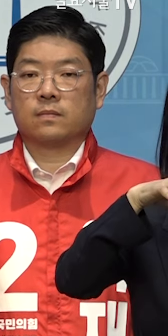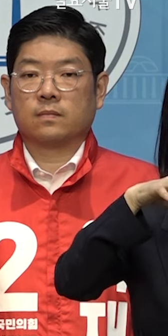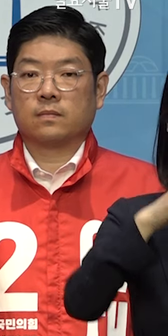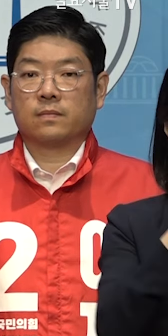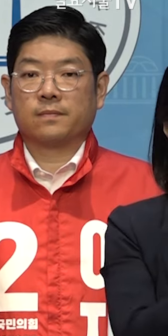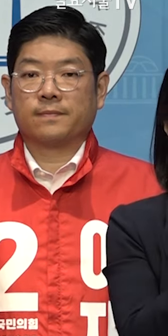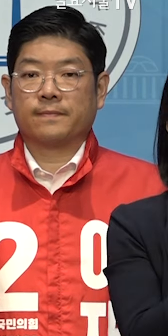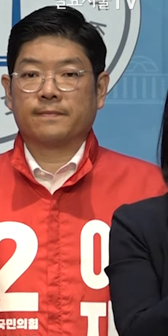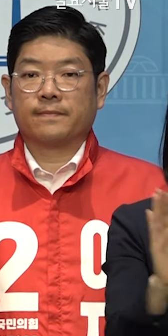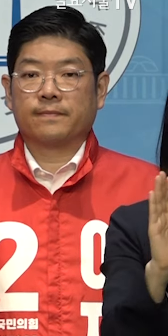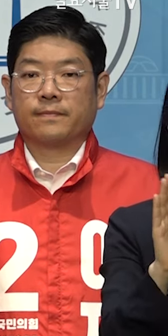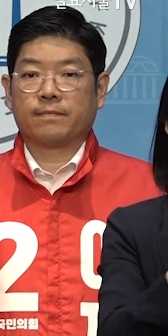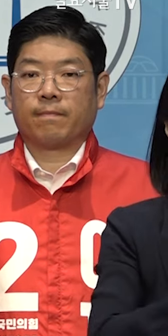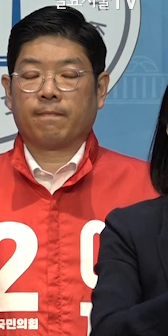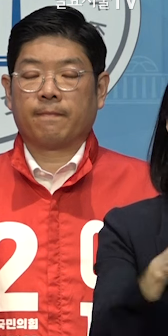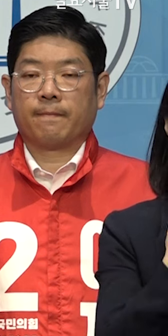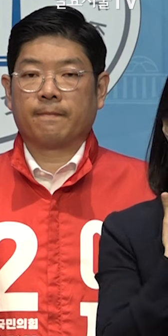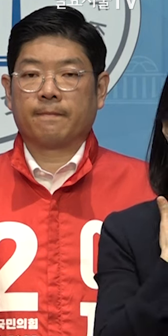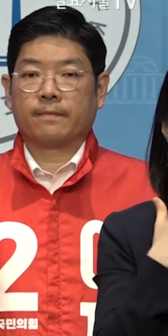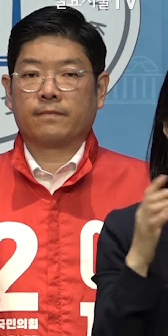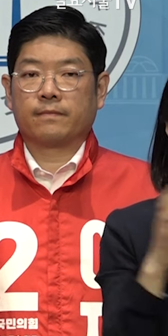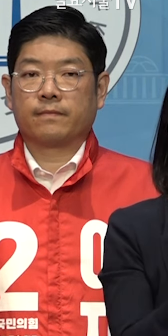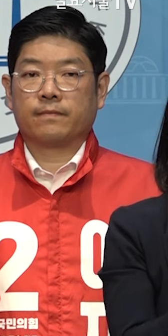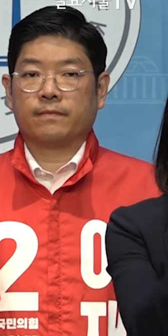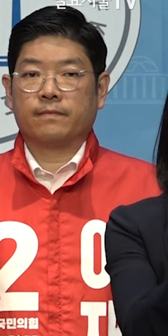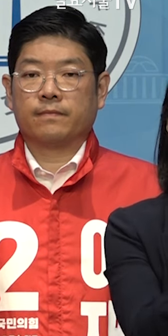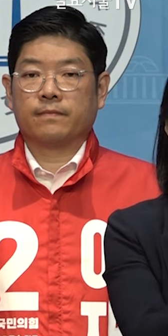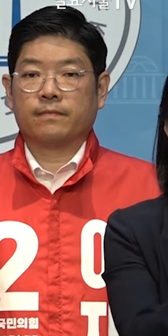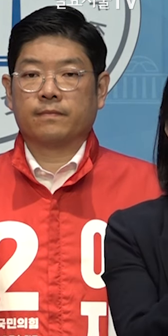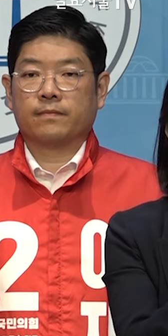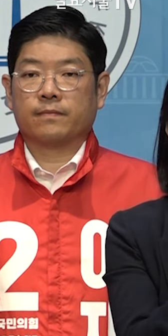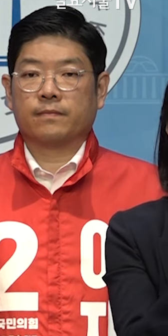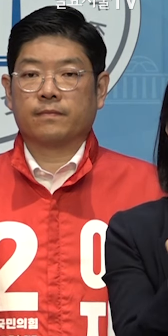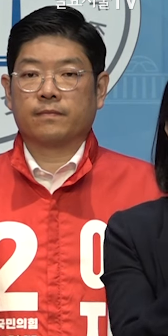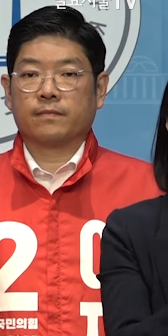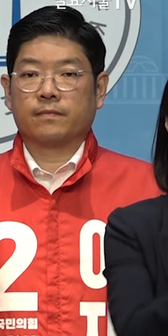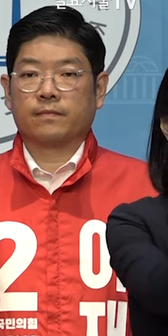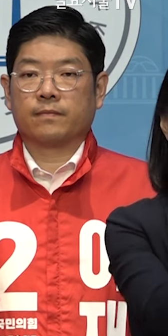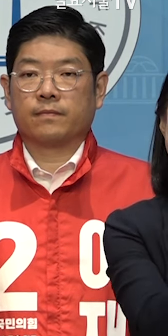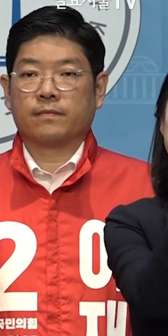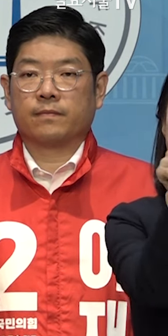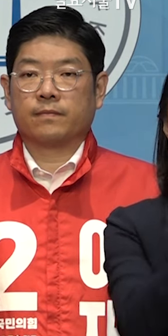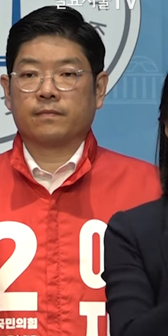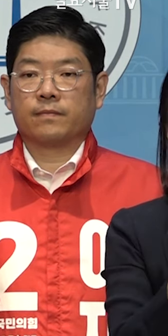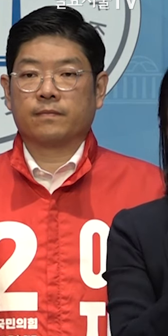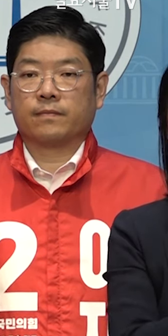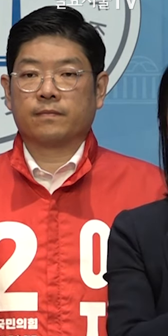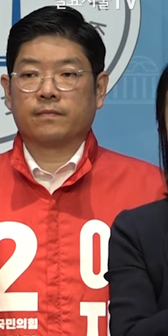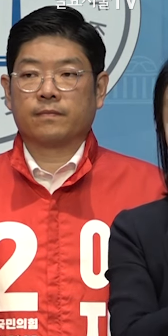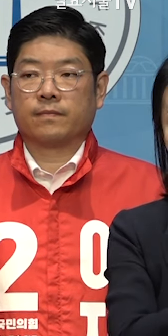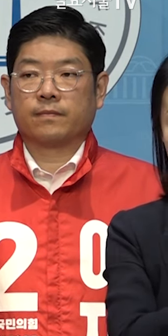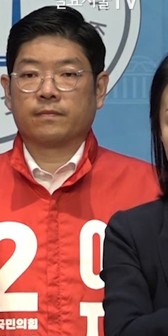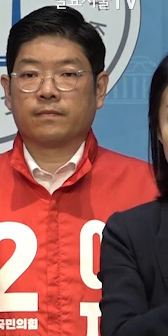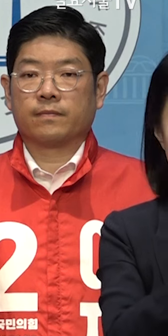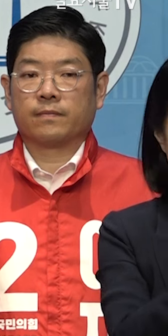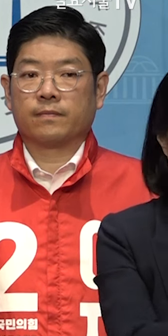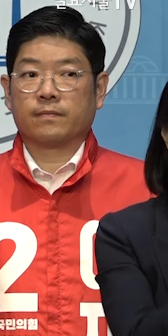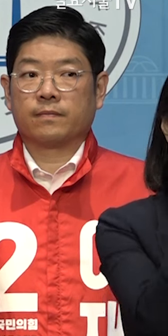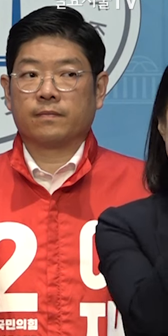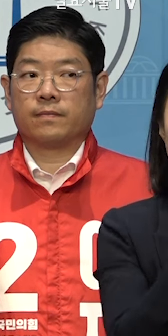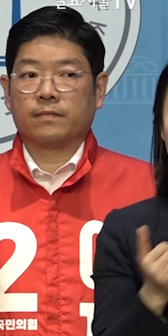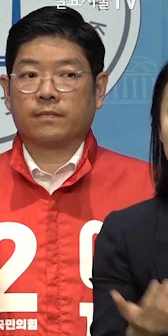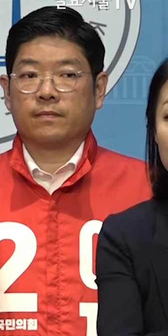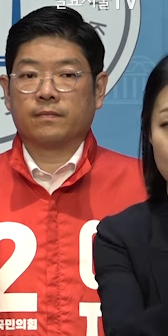결정을 받아 해산됐다 통진당 사람들까지 국회 입성의 길을 열어줬습니다 그렇기 때문에